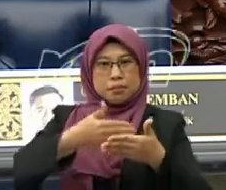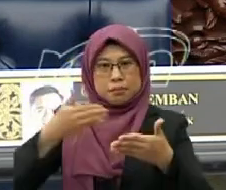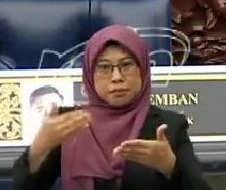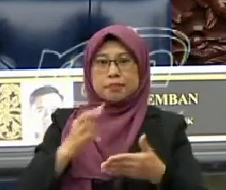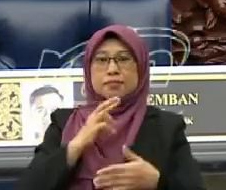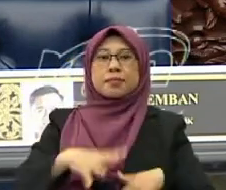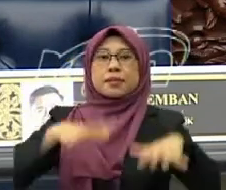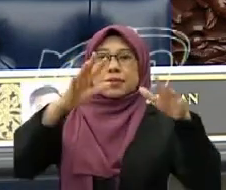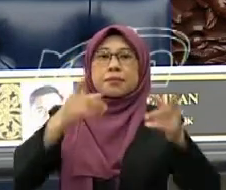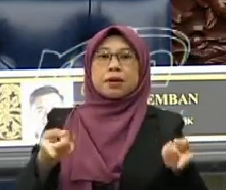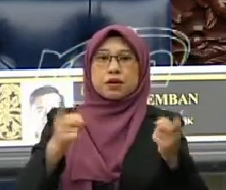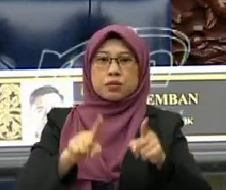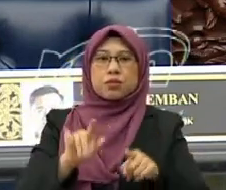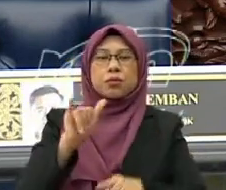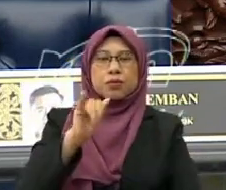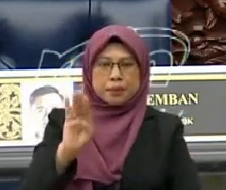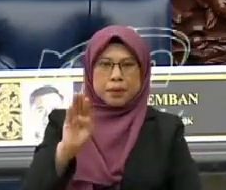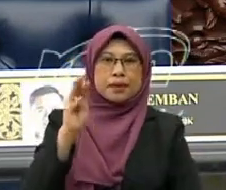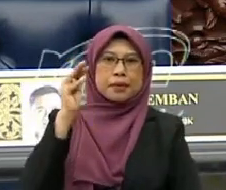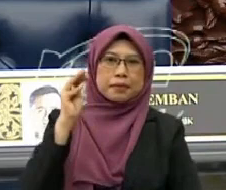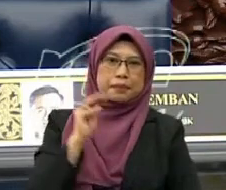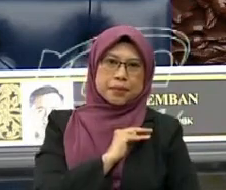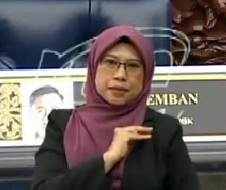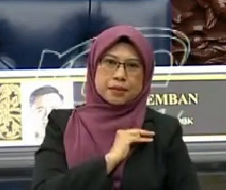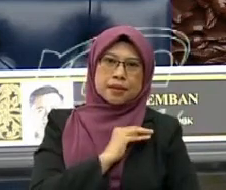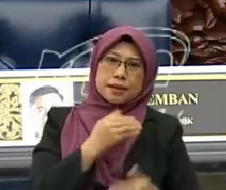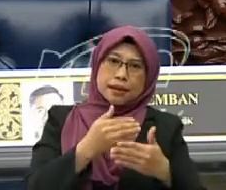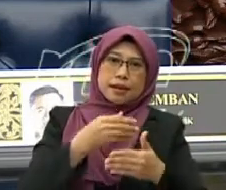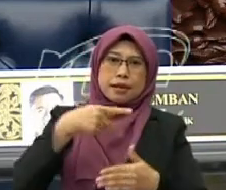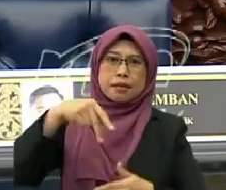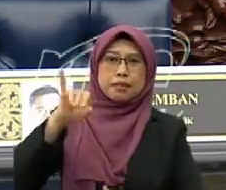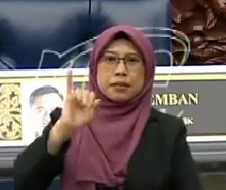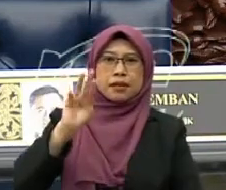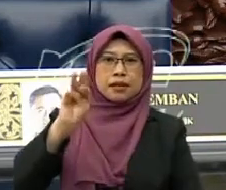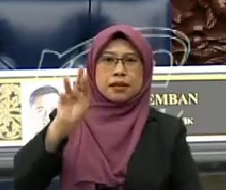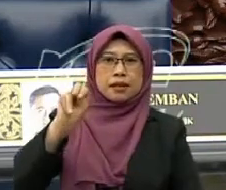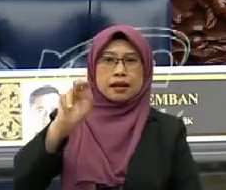yang hormat menteri dekat dengan binatang